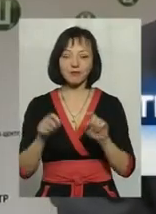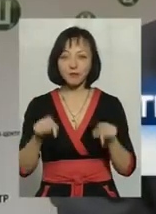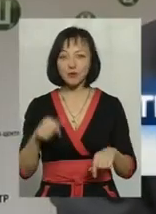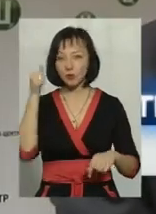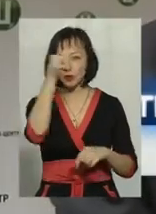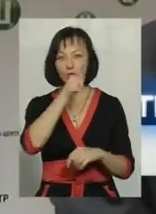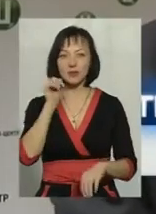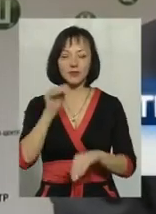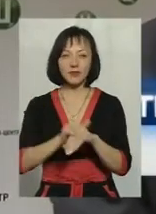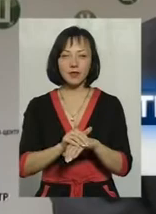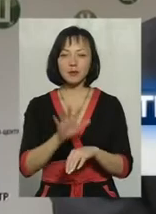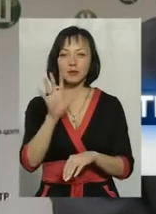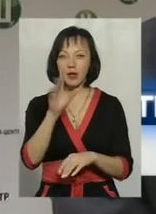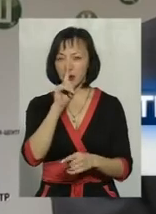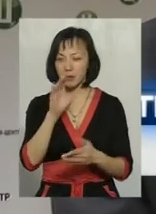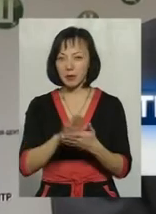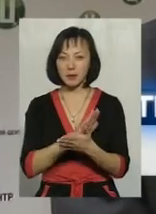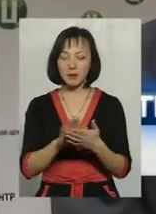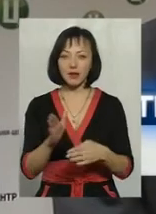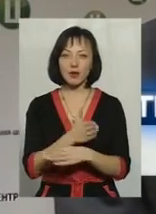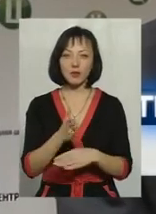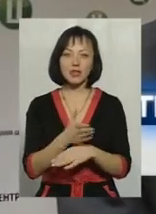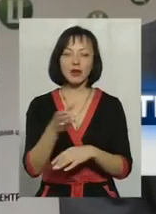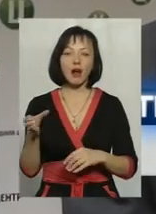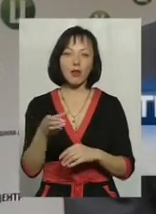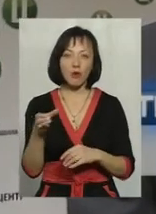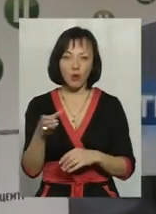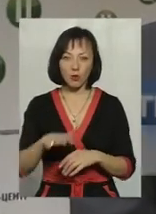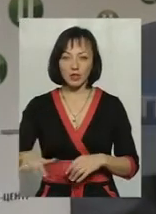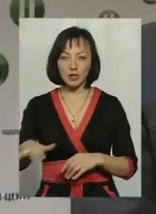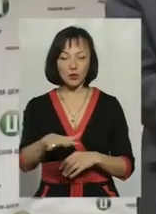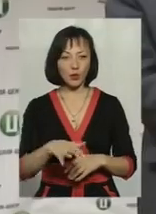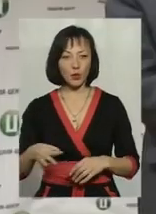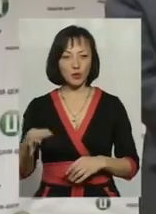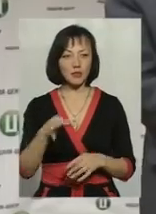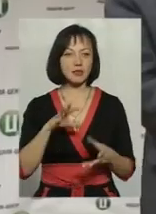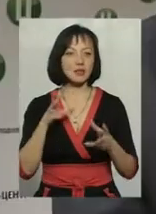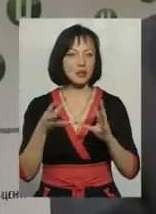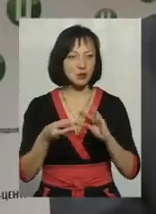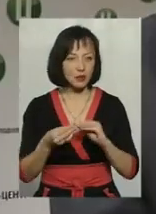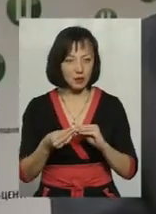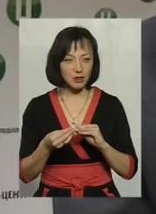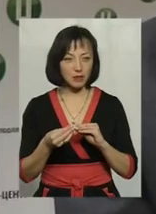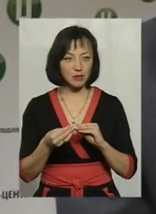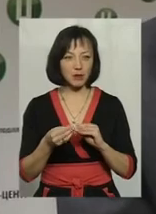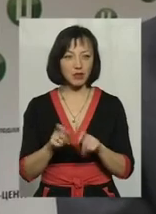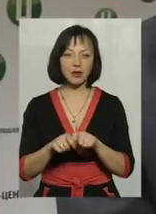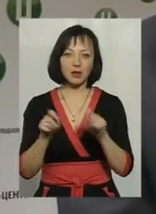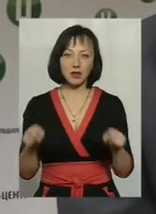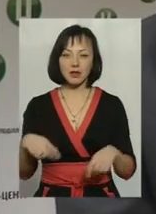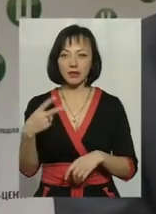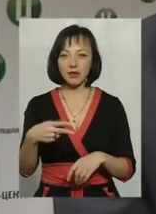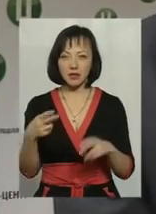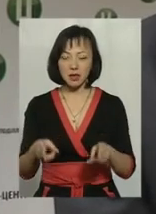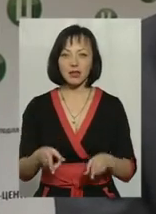виявлено 5 підпільних виробництв алкоголю на території області. За результатами порушено 20